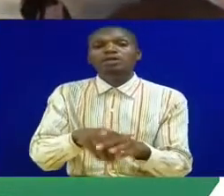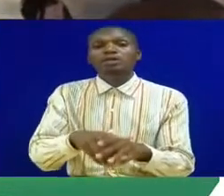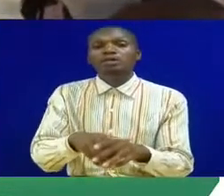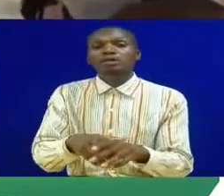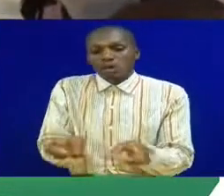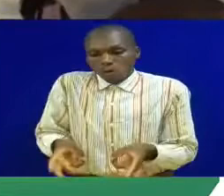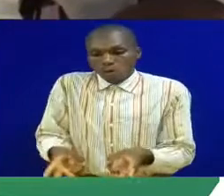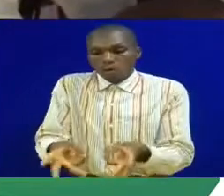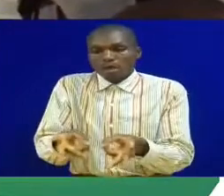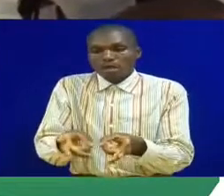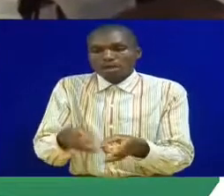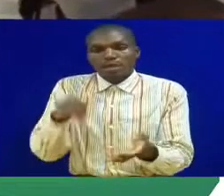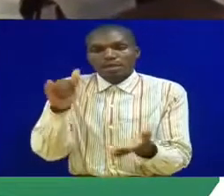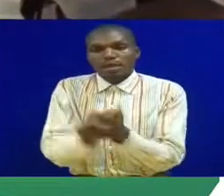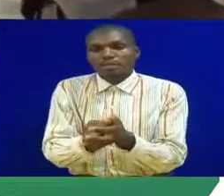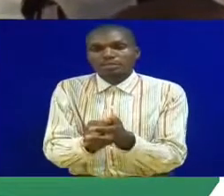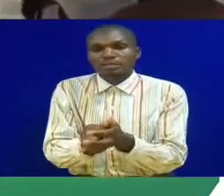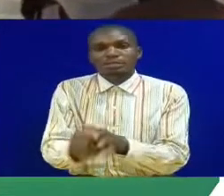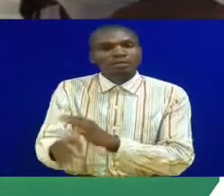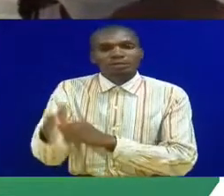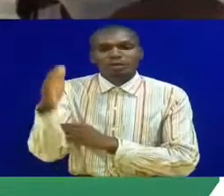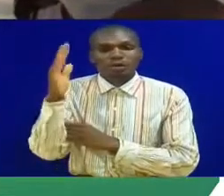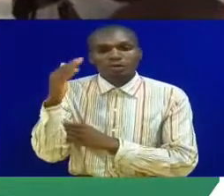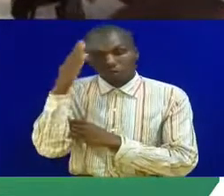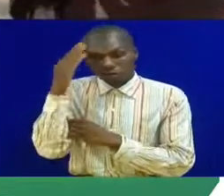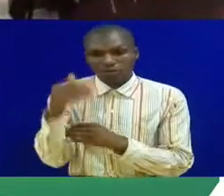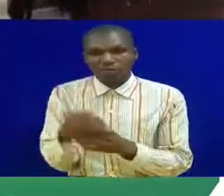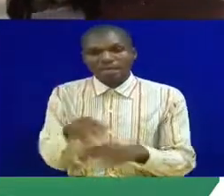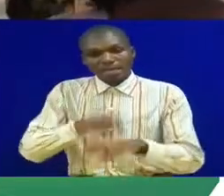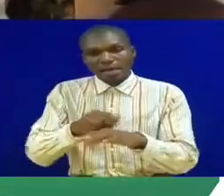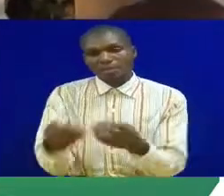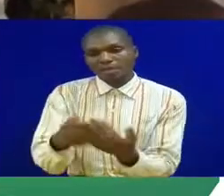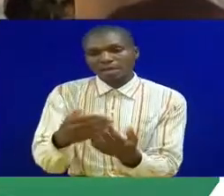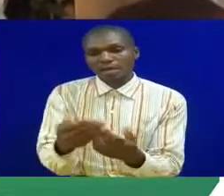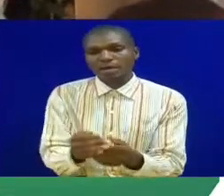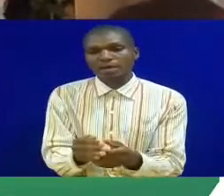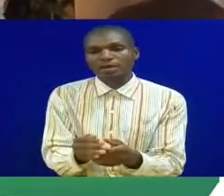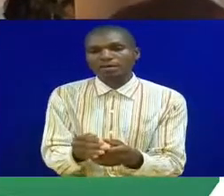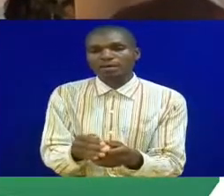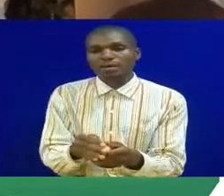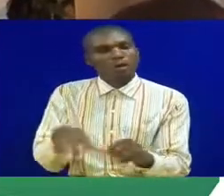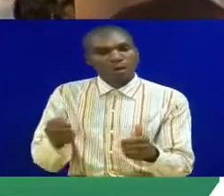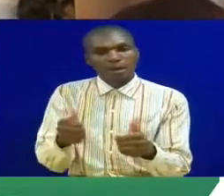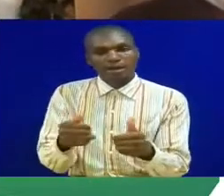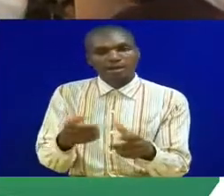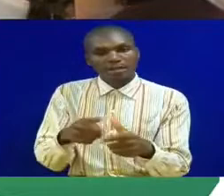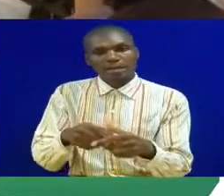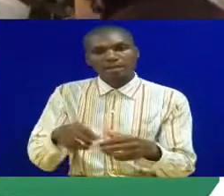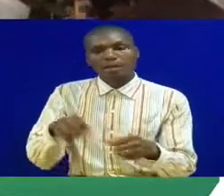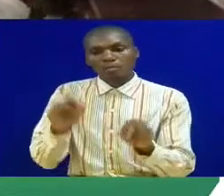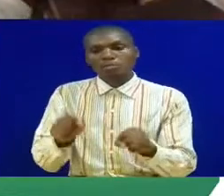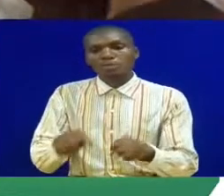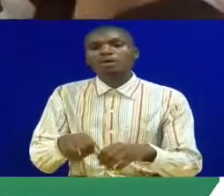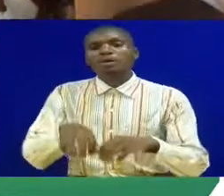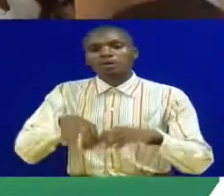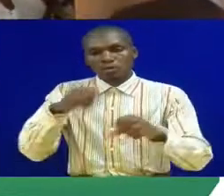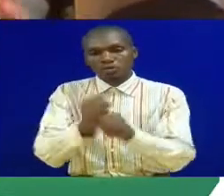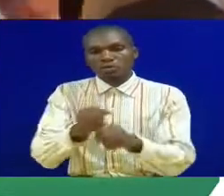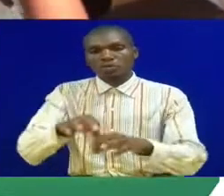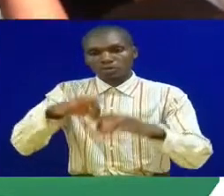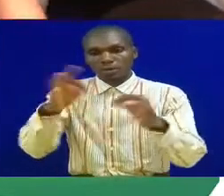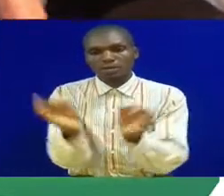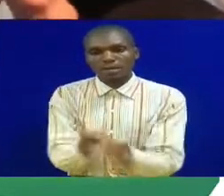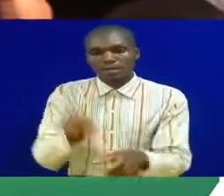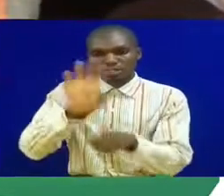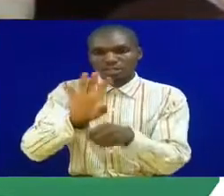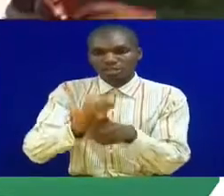kiungu. Tutakapowalea katika njia ya kiungu tutakuwa na familia na tutakuwa na kanisa na